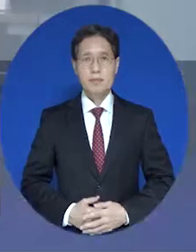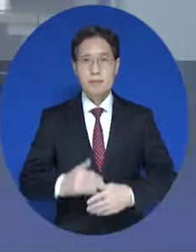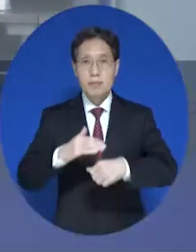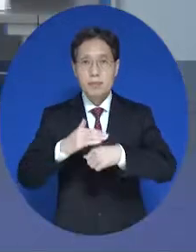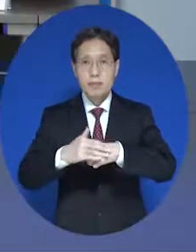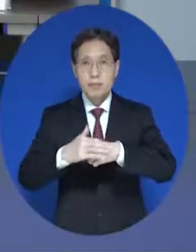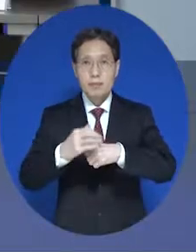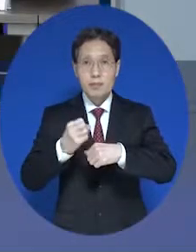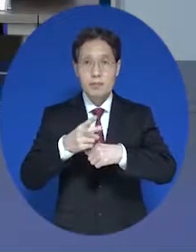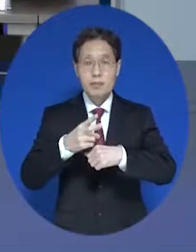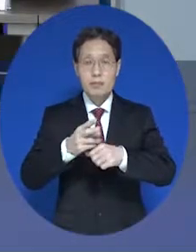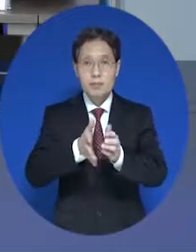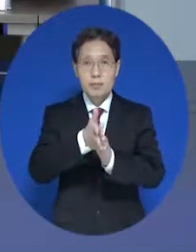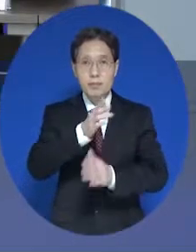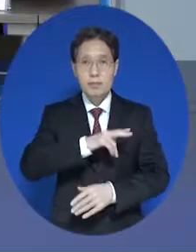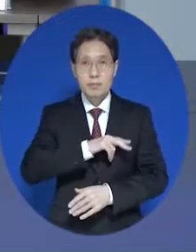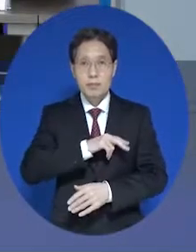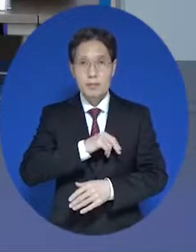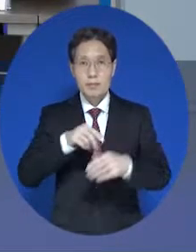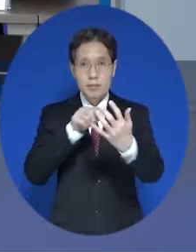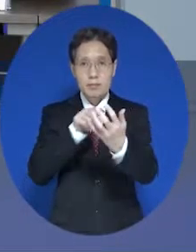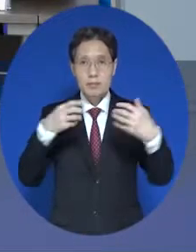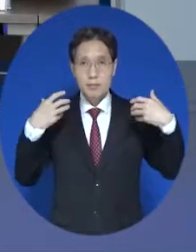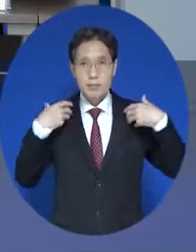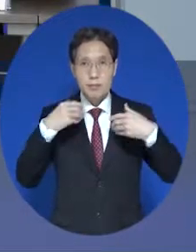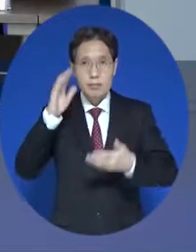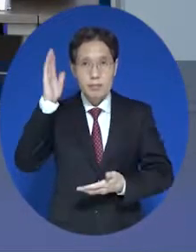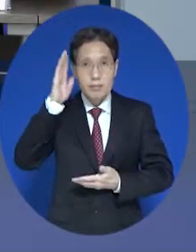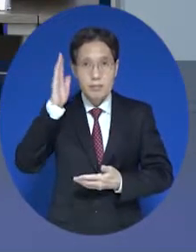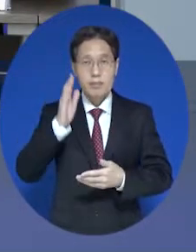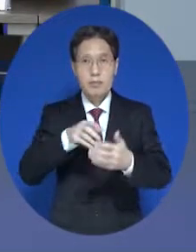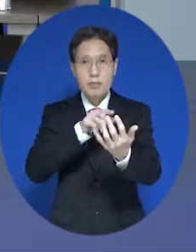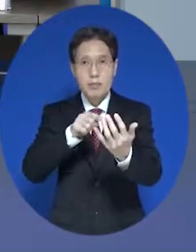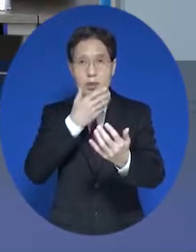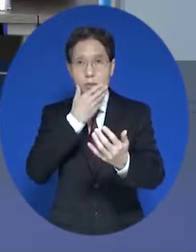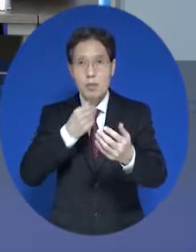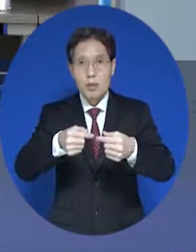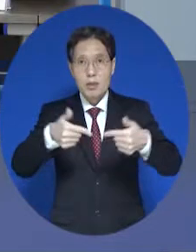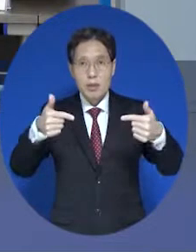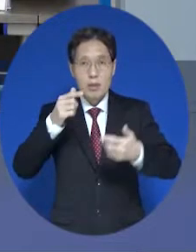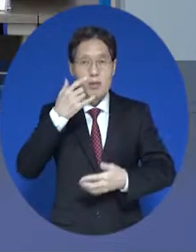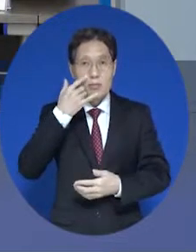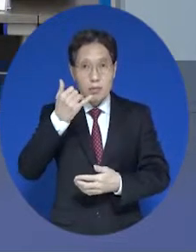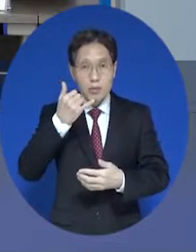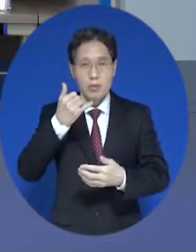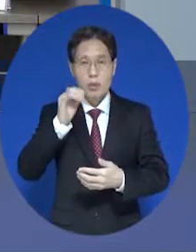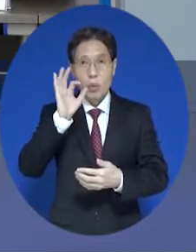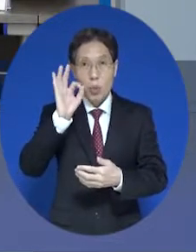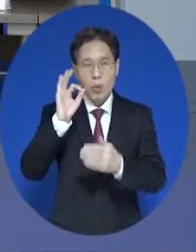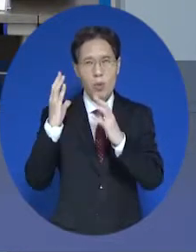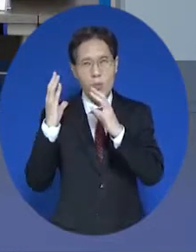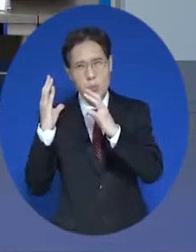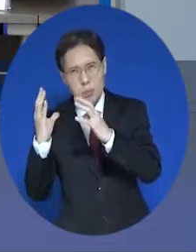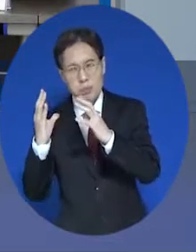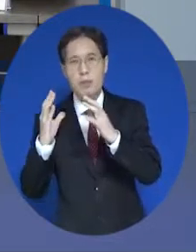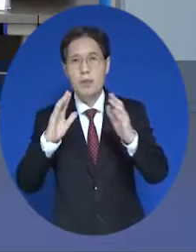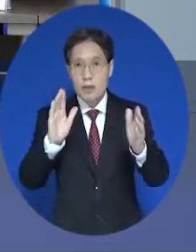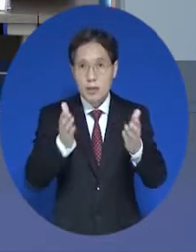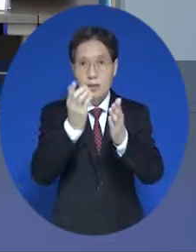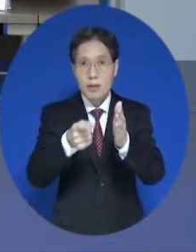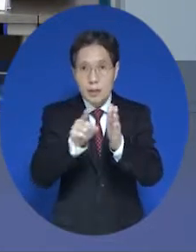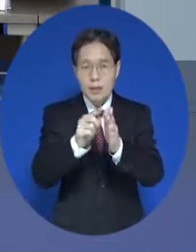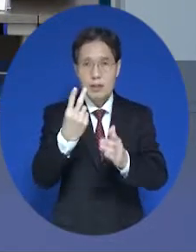대구시와 시우 2 회 시교육청의 학생들의 교육 복지 증진과 학부모들의 교육비 부담 경감을 위해